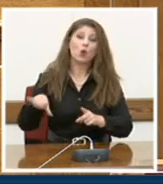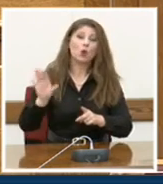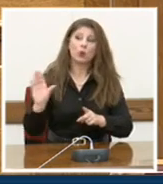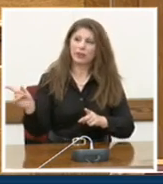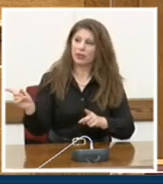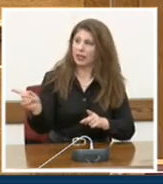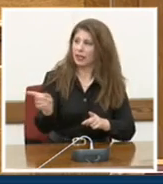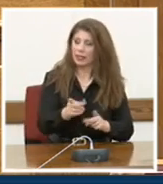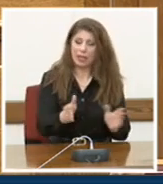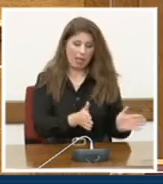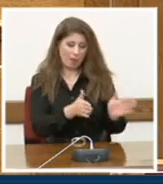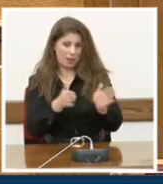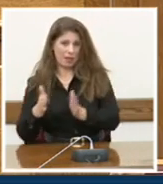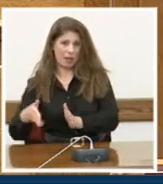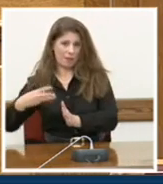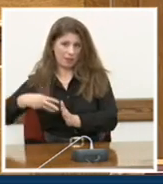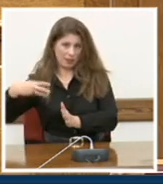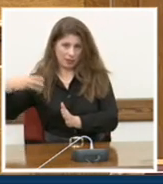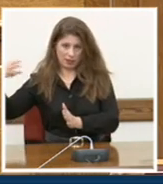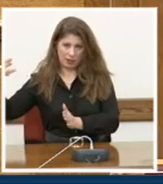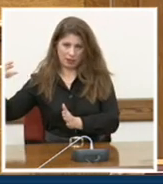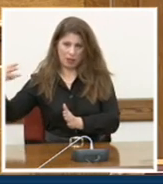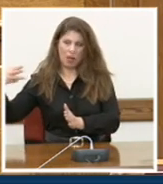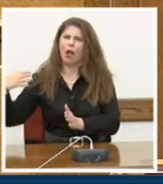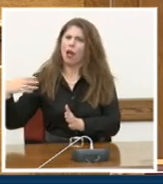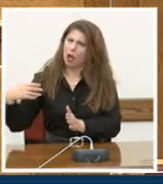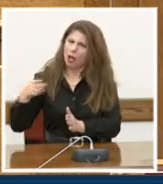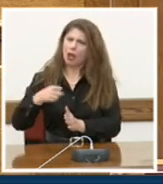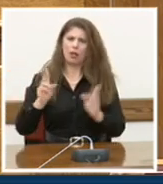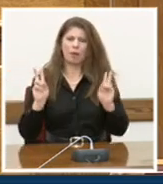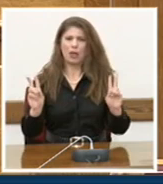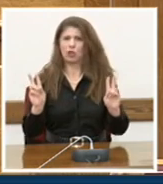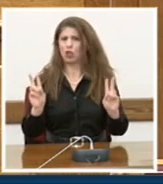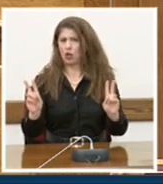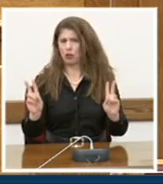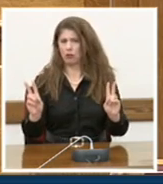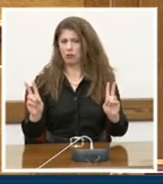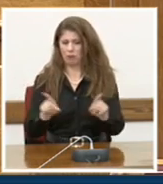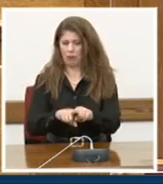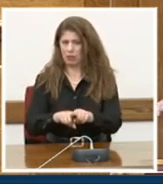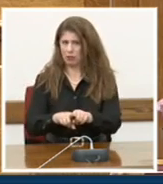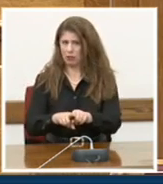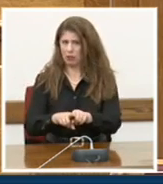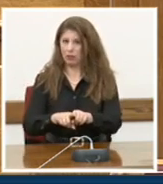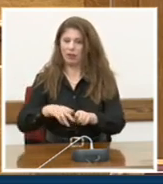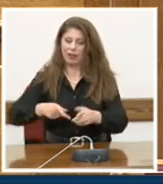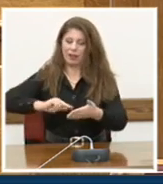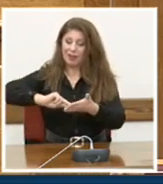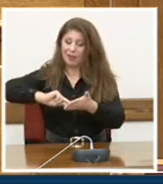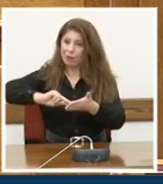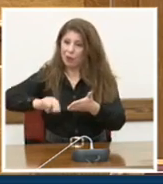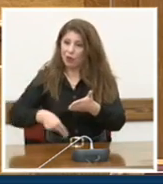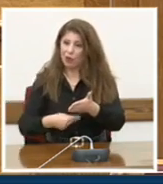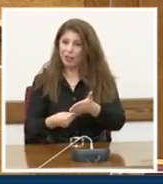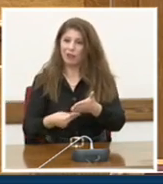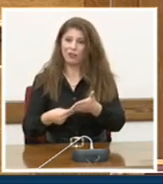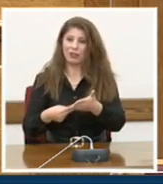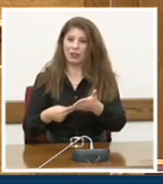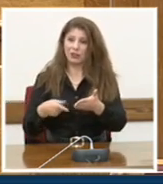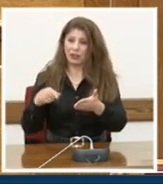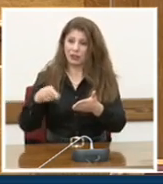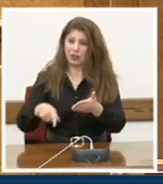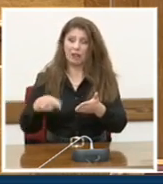την άλλη μεριά του ΣΥΡΙΖΑ αλλά και του ΠΑΣΟΚ που έχετε βάλει την υπογραφή σας σε αυτό το